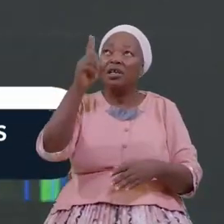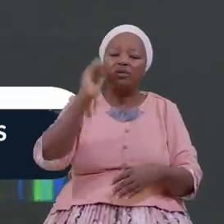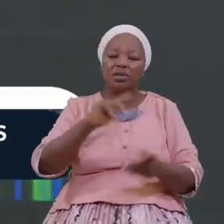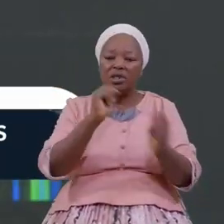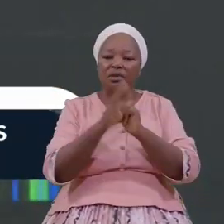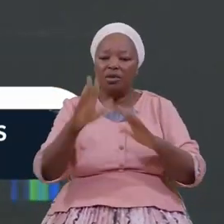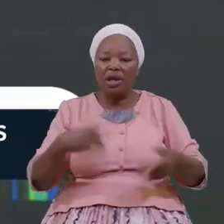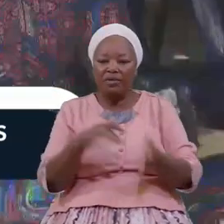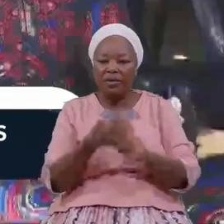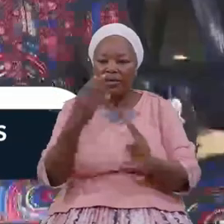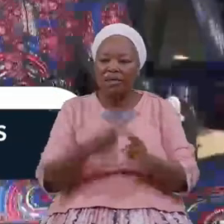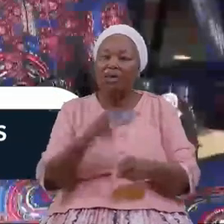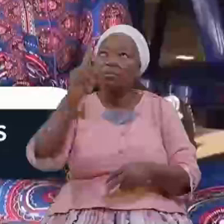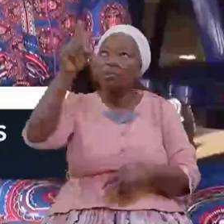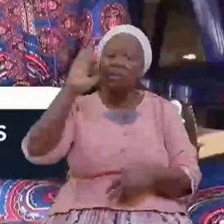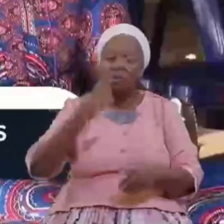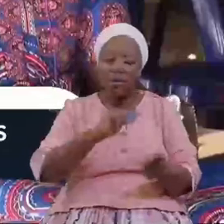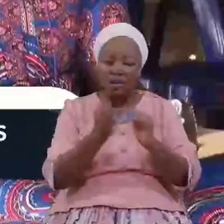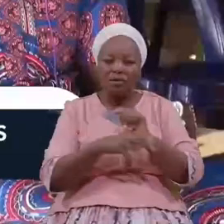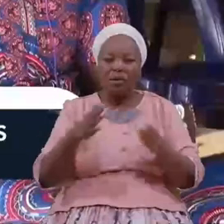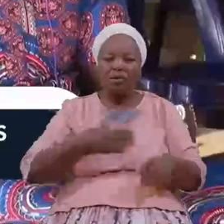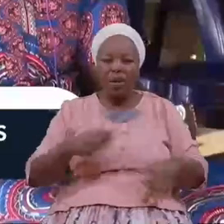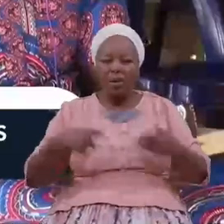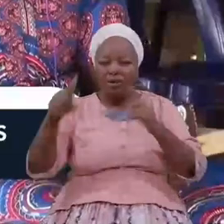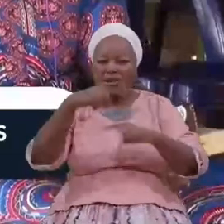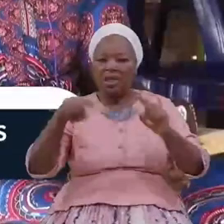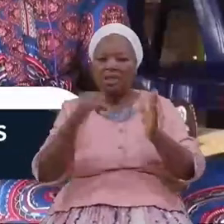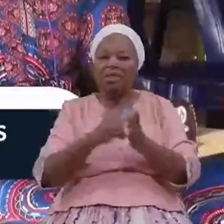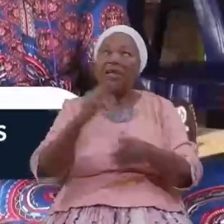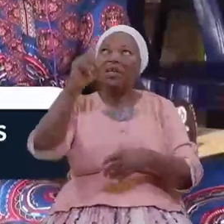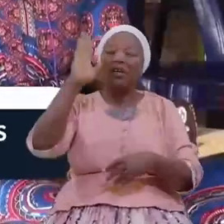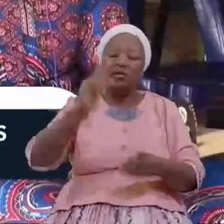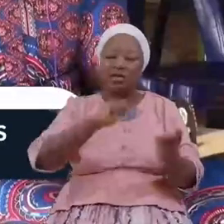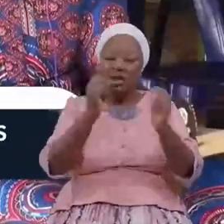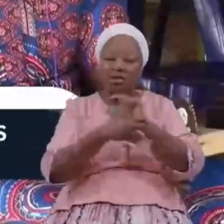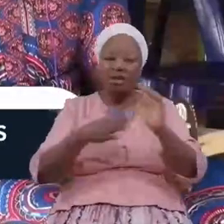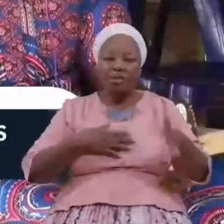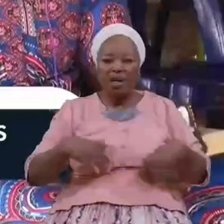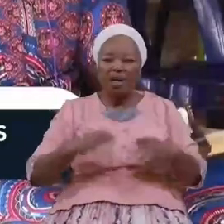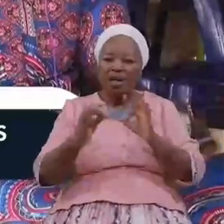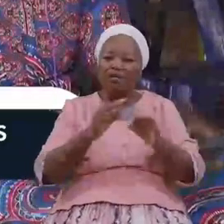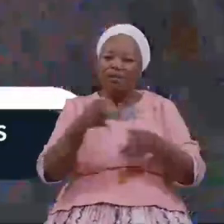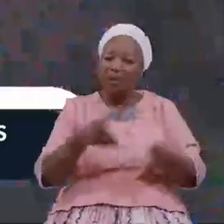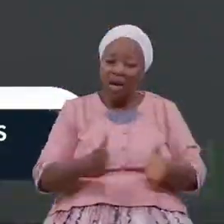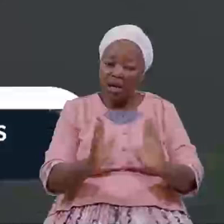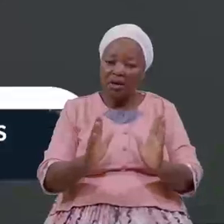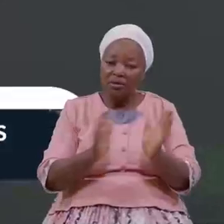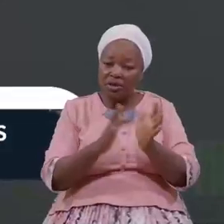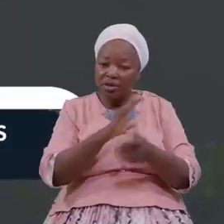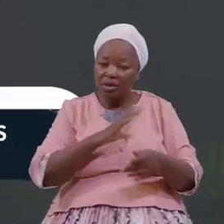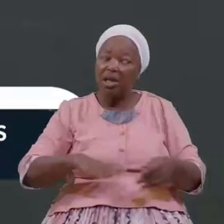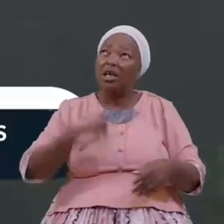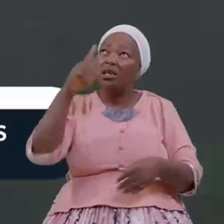vie. Il transformera ma vie. Lorsque vous lui donnez l'occasion, il est le